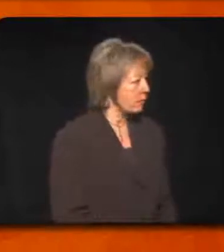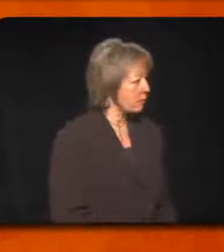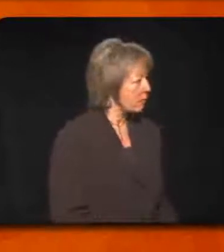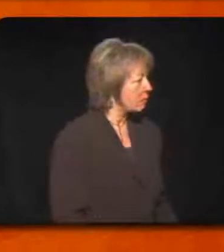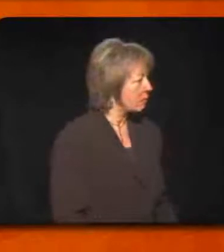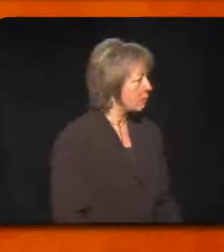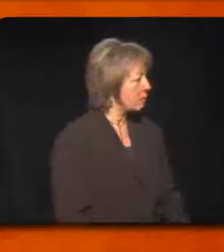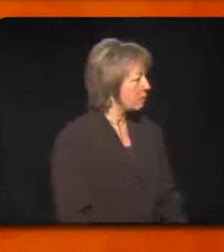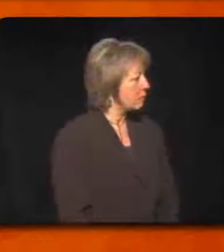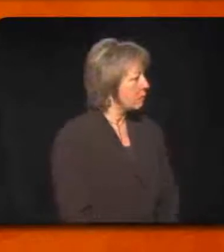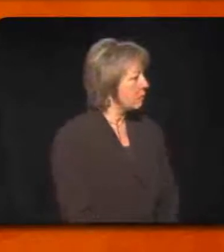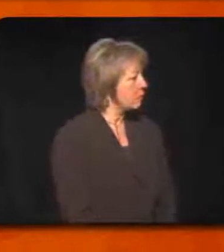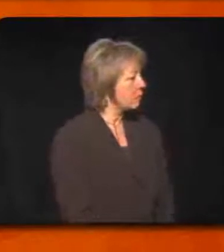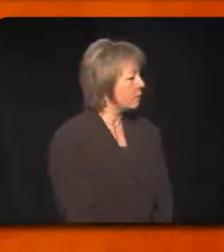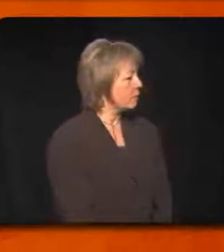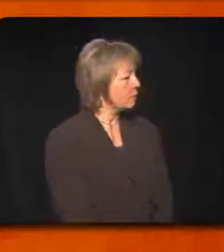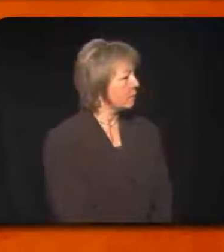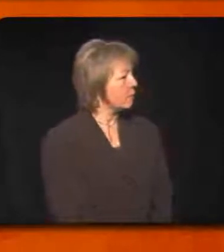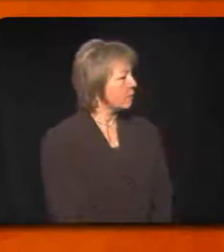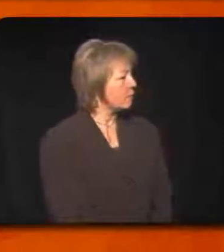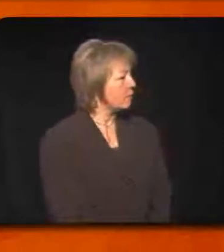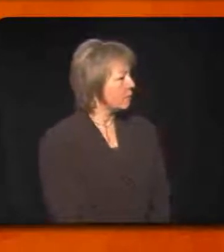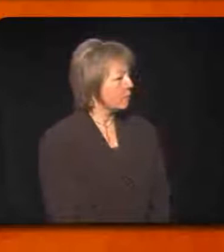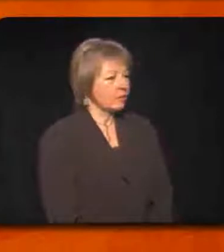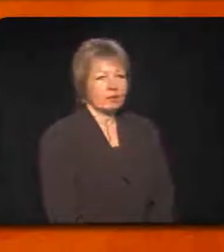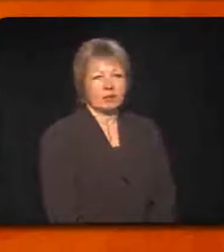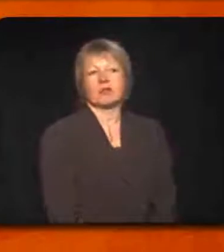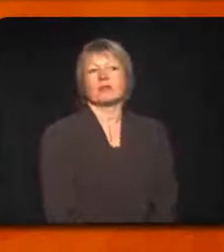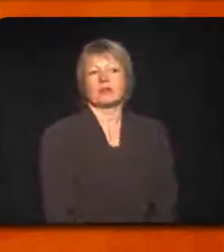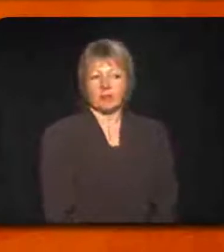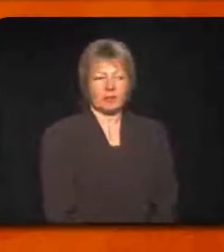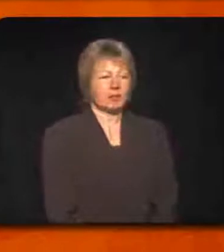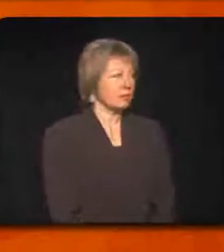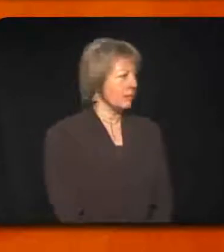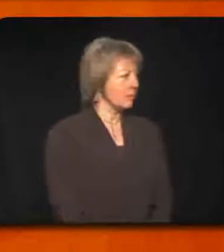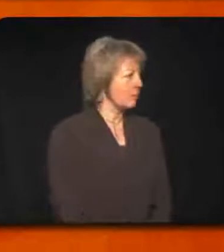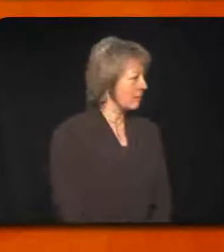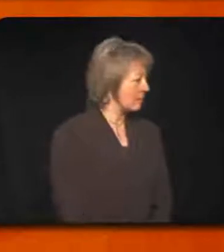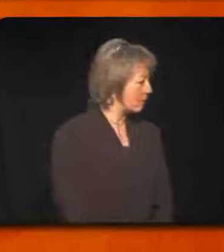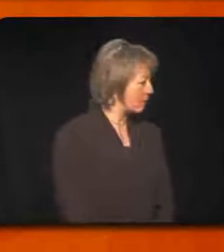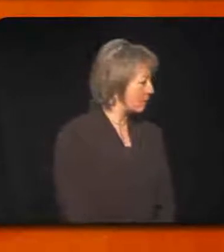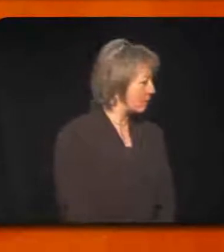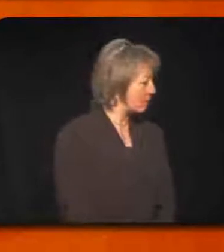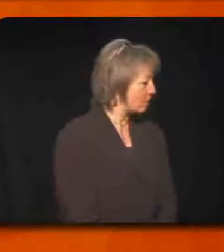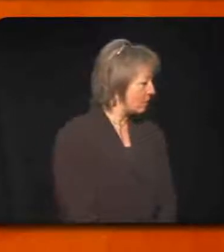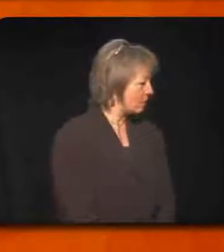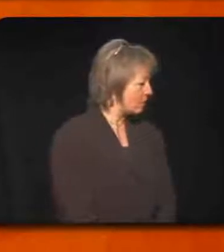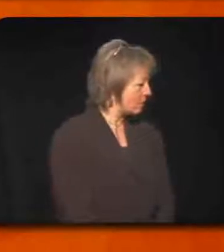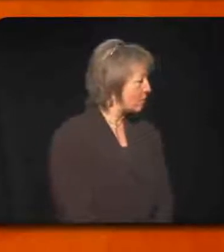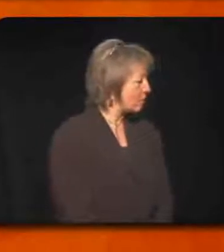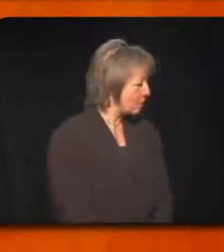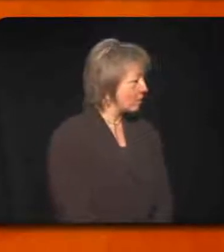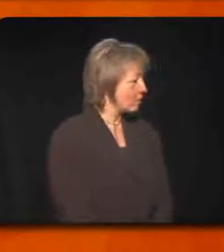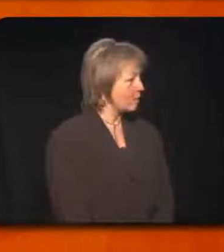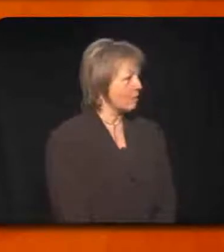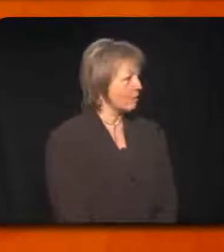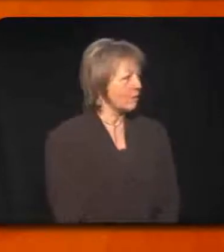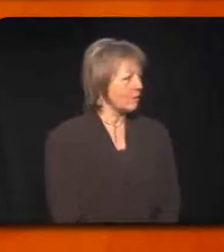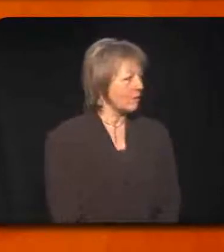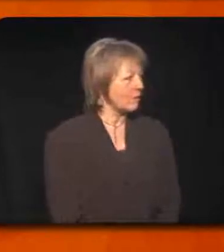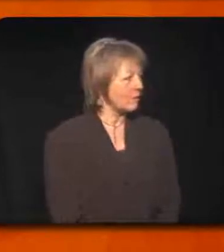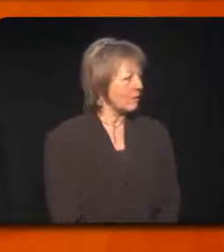so jetzt nimmt die Ohren wieder runter macht sie zu geht in die